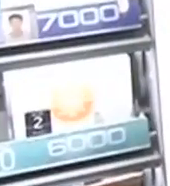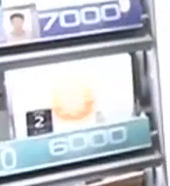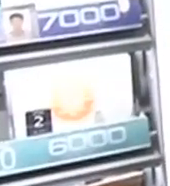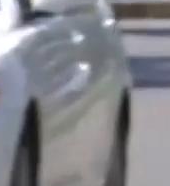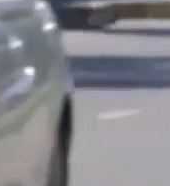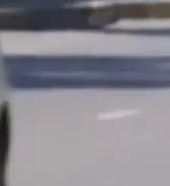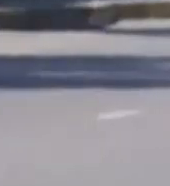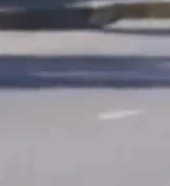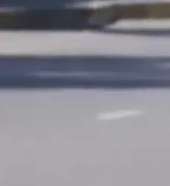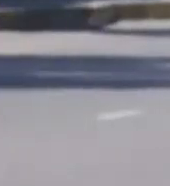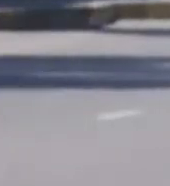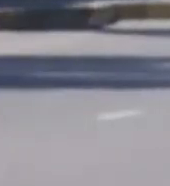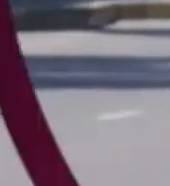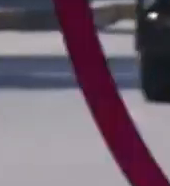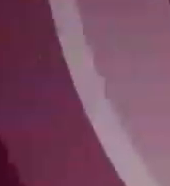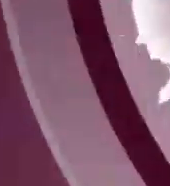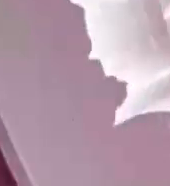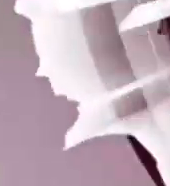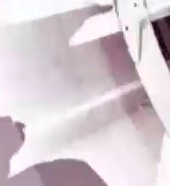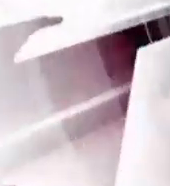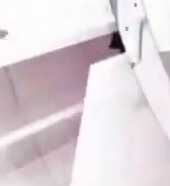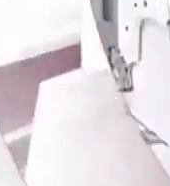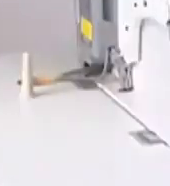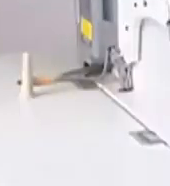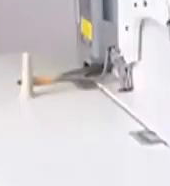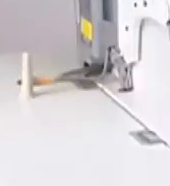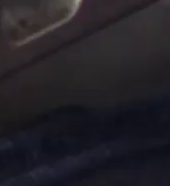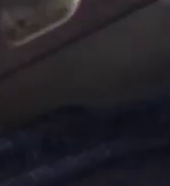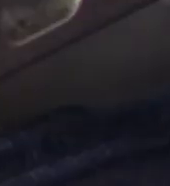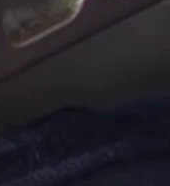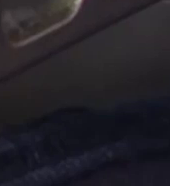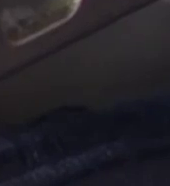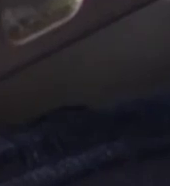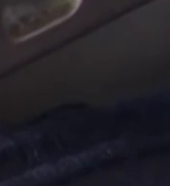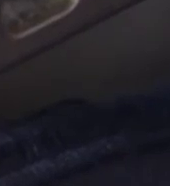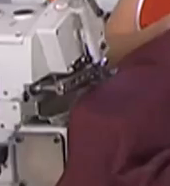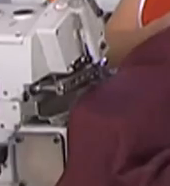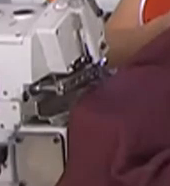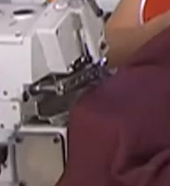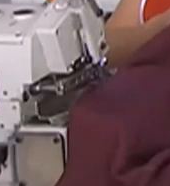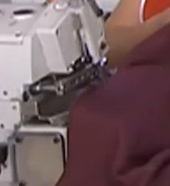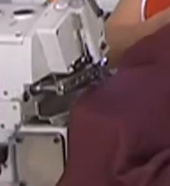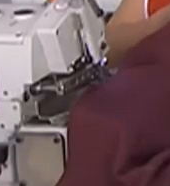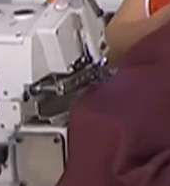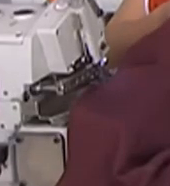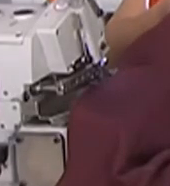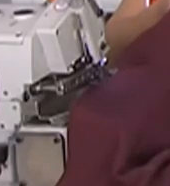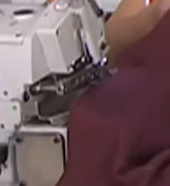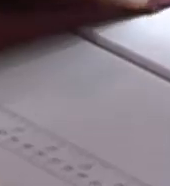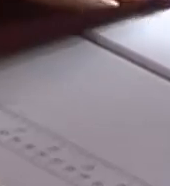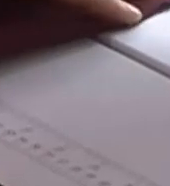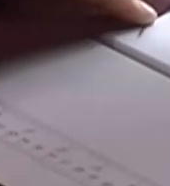заведений, расскажет Айдана Нураш. Льготное кредитование МСБ, какие проекты реализовали и реализуют за